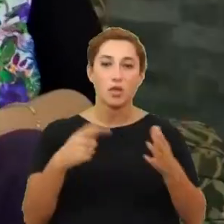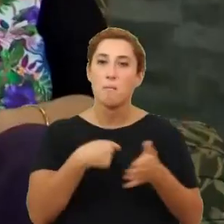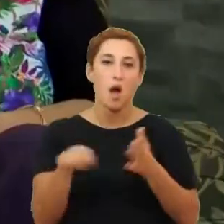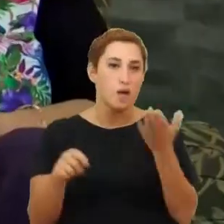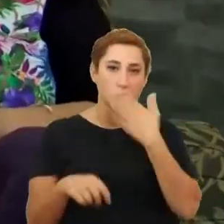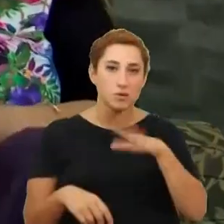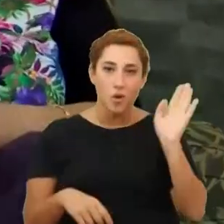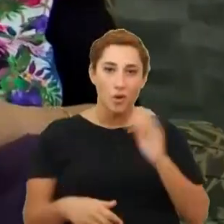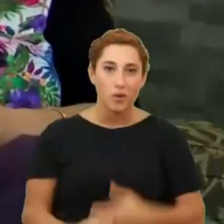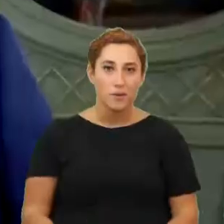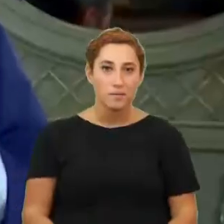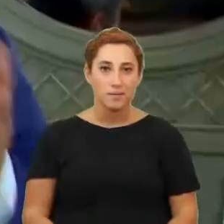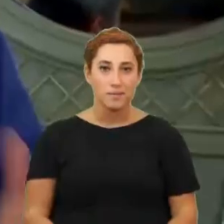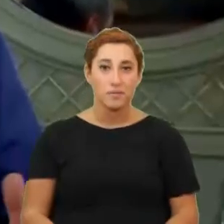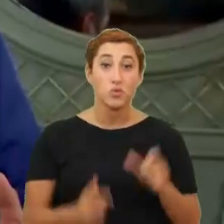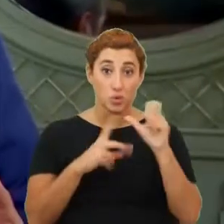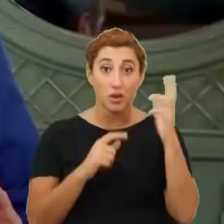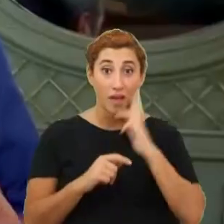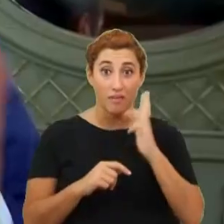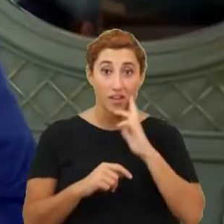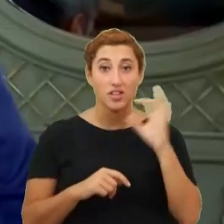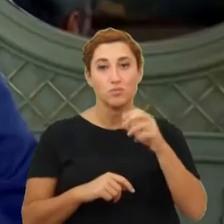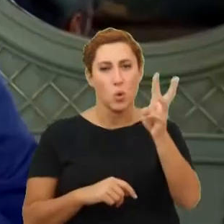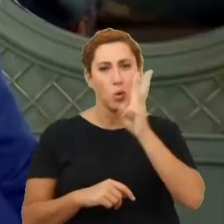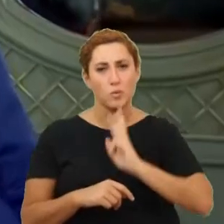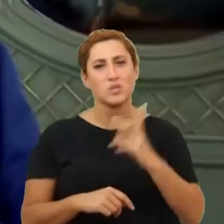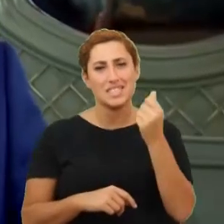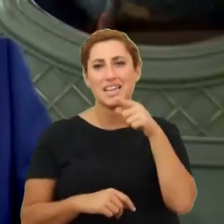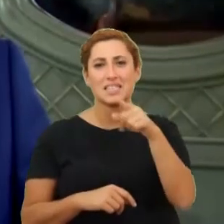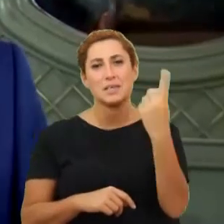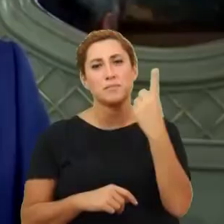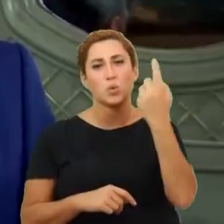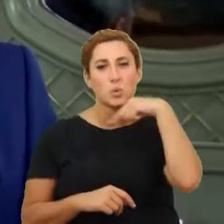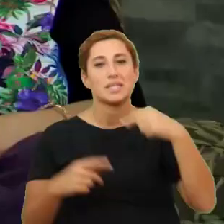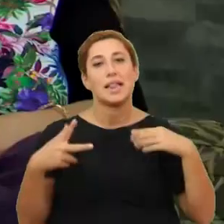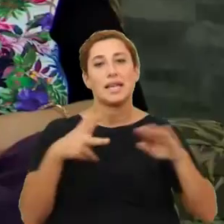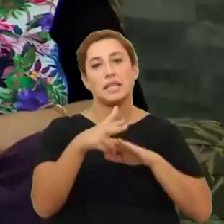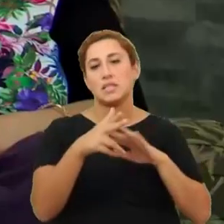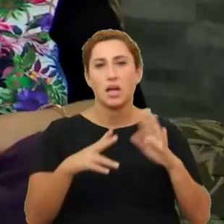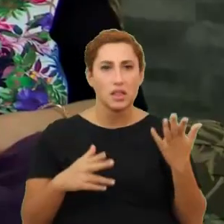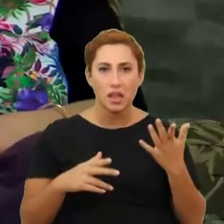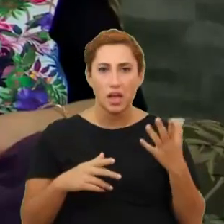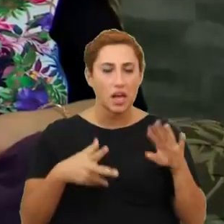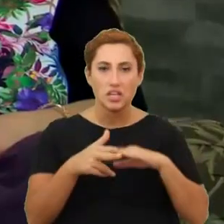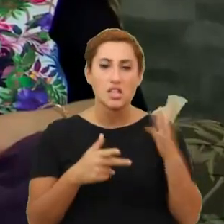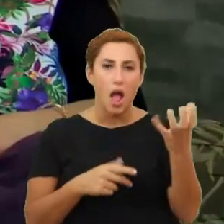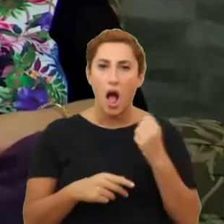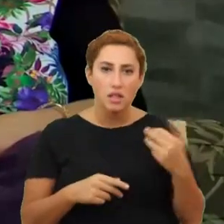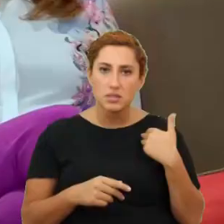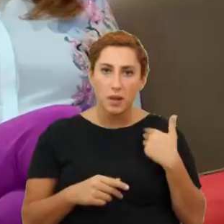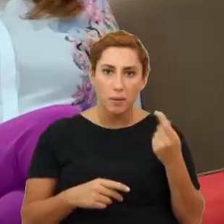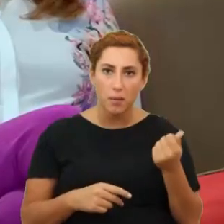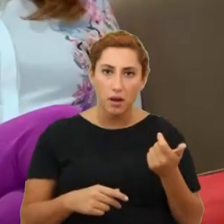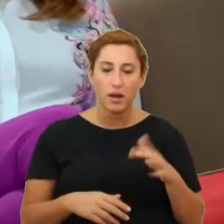Maaş falan yok. Şükrü Efendi, şimdi o 300 lirayı senden bir şey yüzünden kestik. Niye aldın, niye kestiniz o parayı